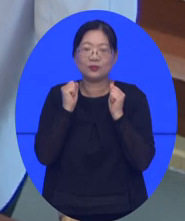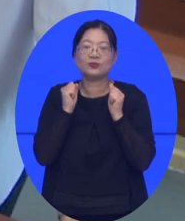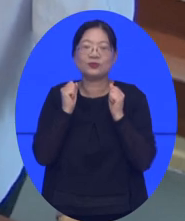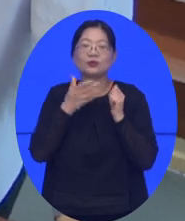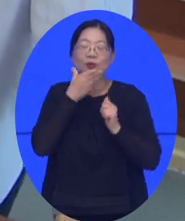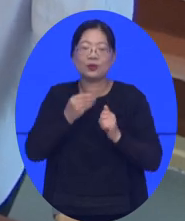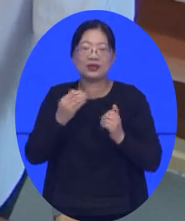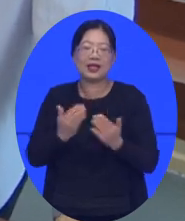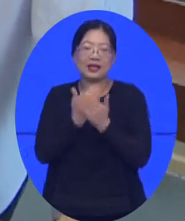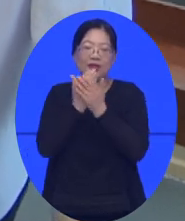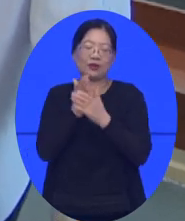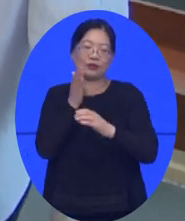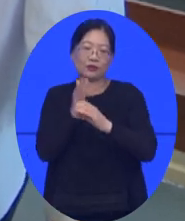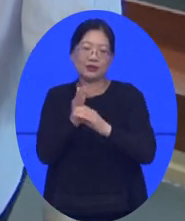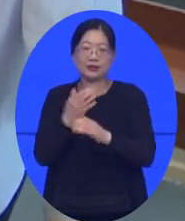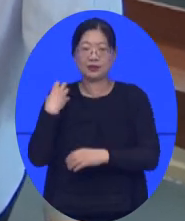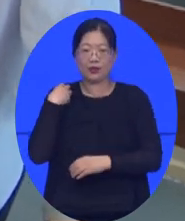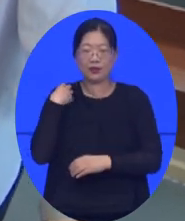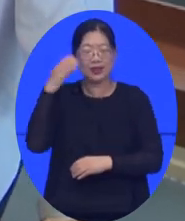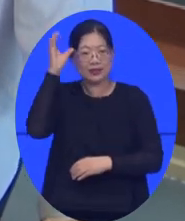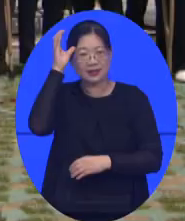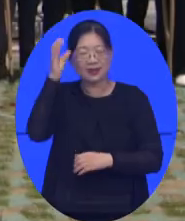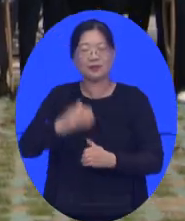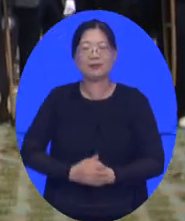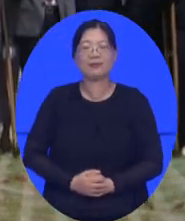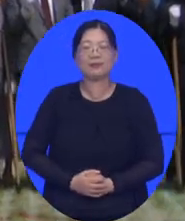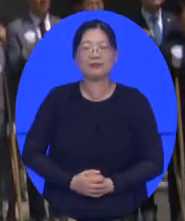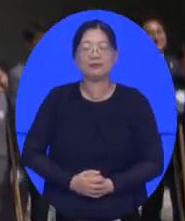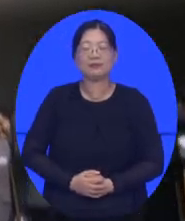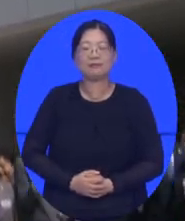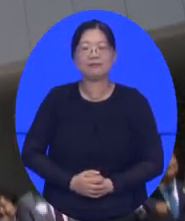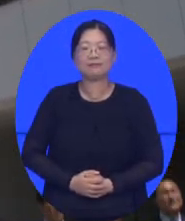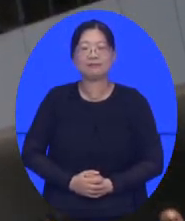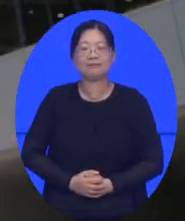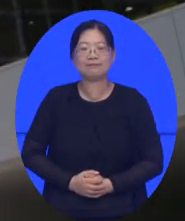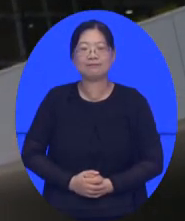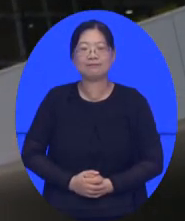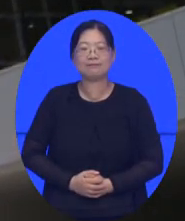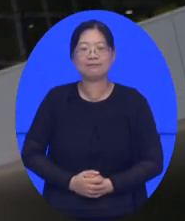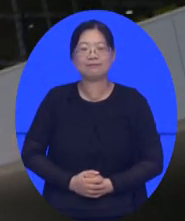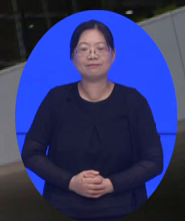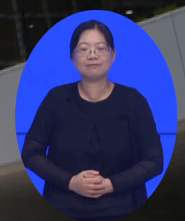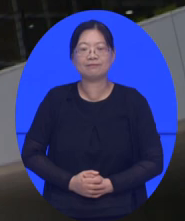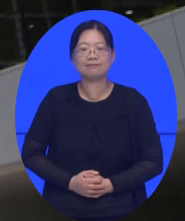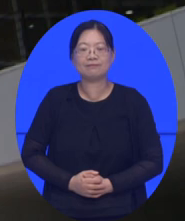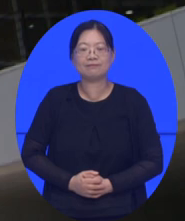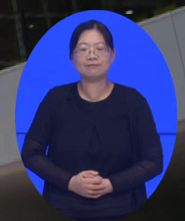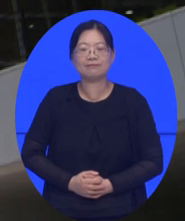활성화의 구심점이 될 것으로 기대하고 있습니다. 경기GTV 서문영입니다.